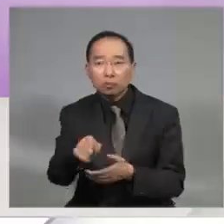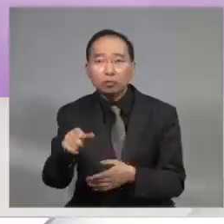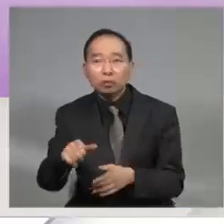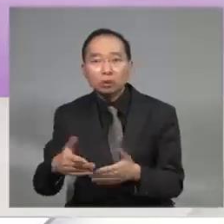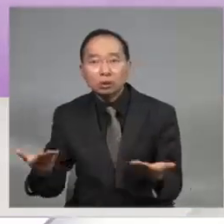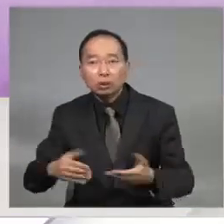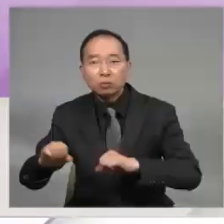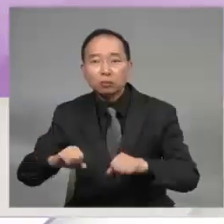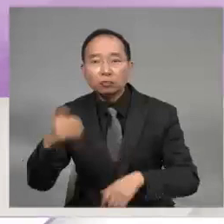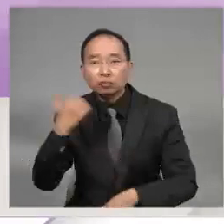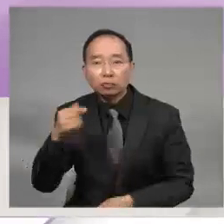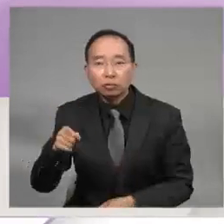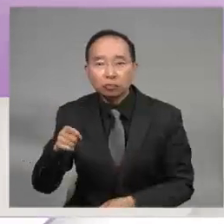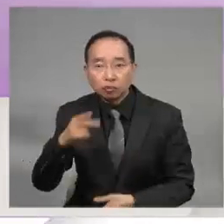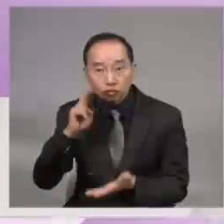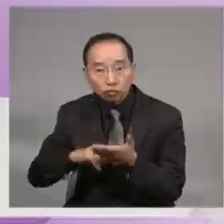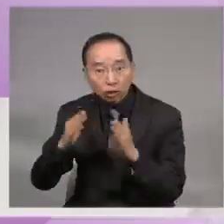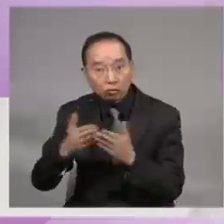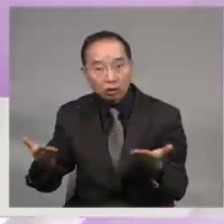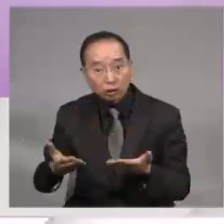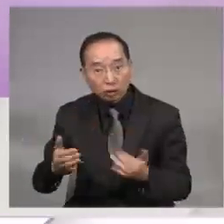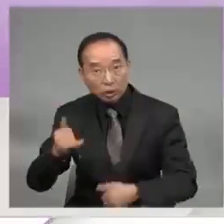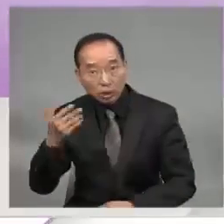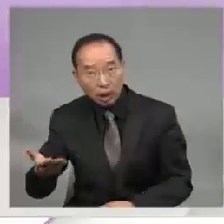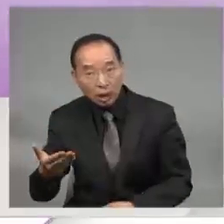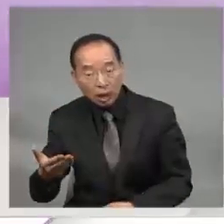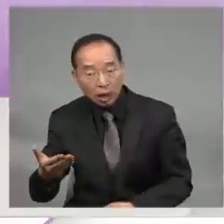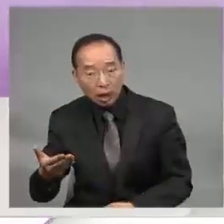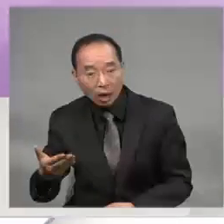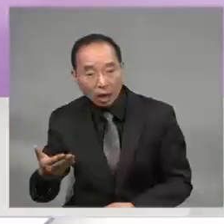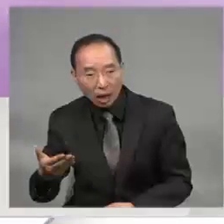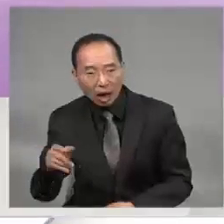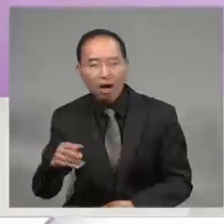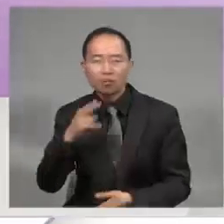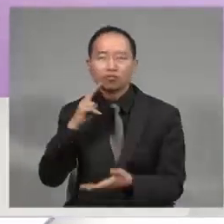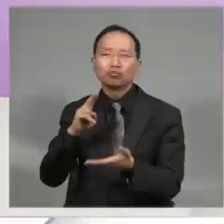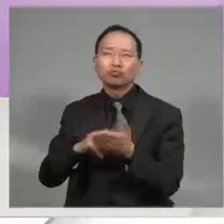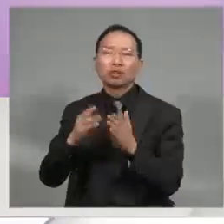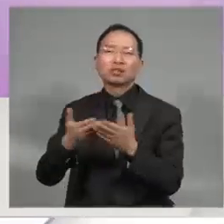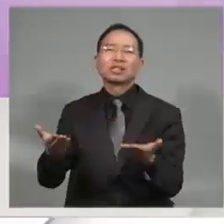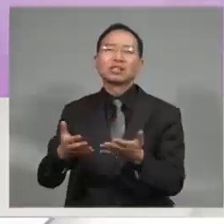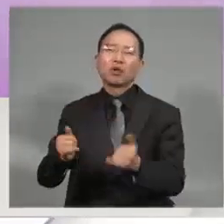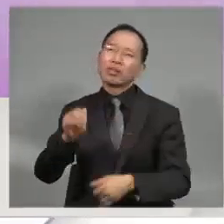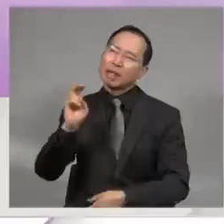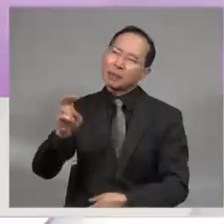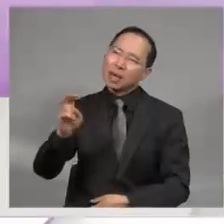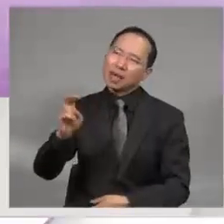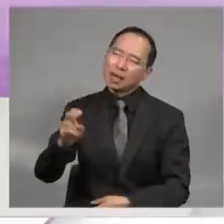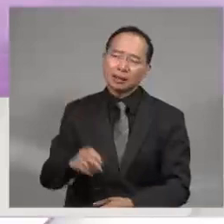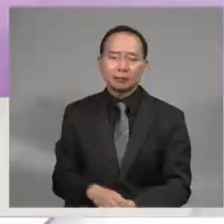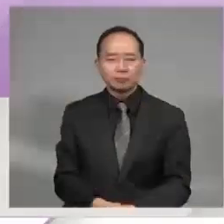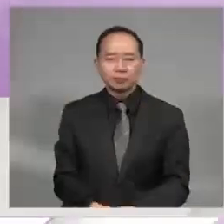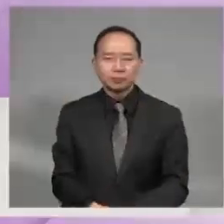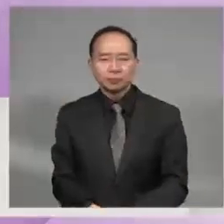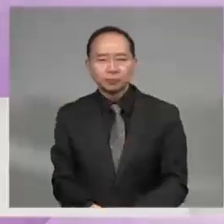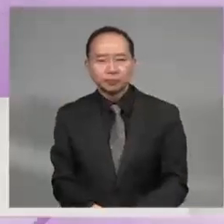직원이실까요? 제 생각에는 우체국 직원분들이 이제 그 도착하고 난 이후에 작업을 하시는 게 아닐까 싶은데요. 네.